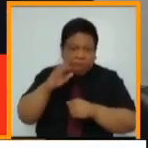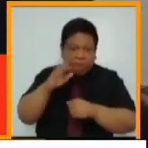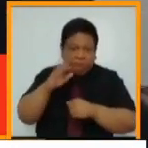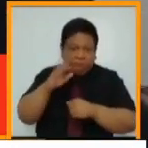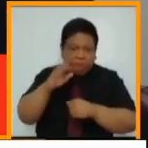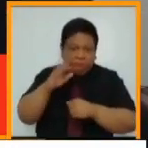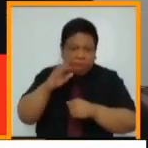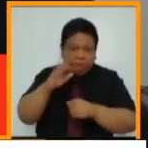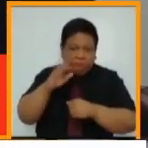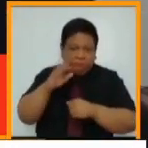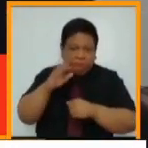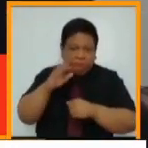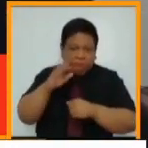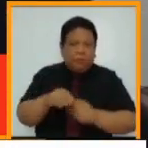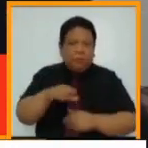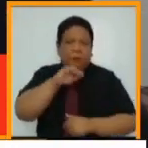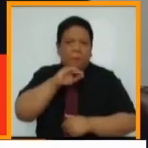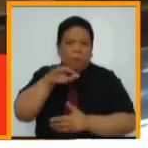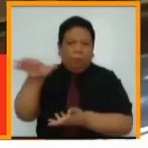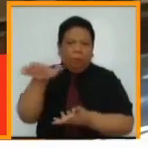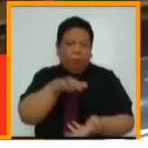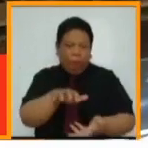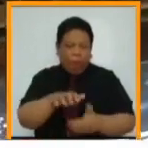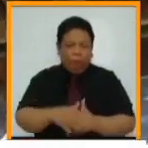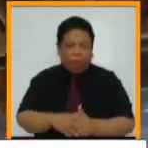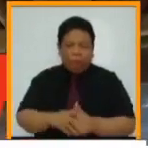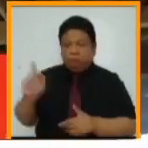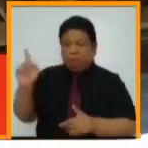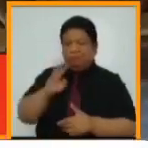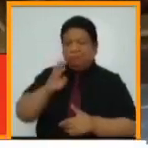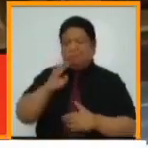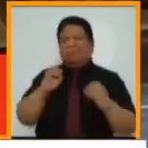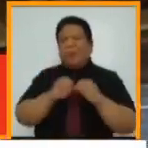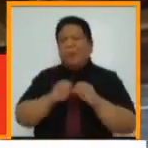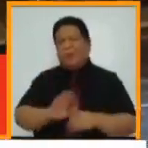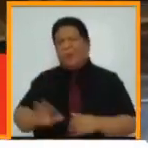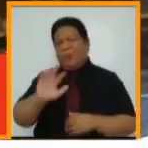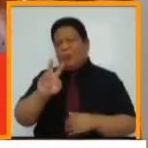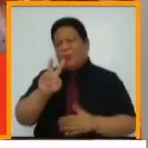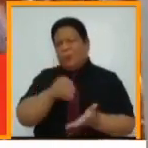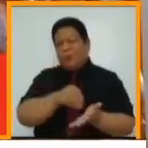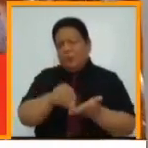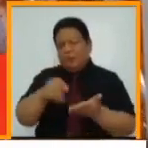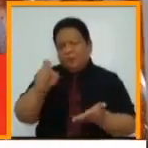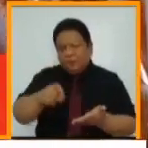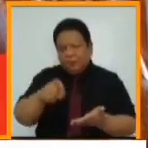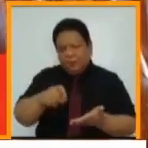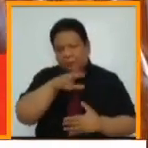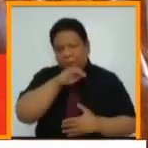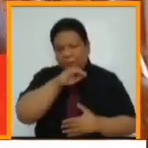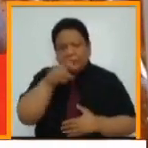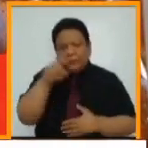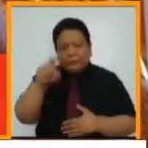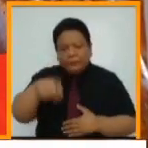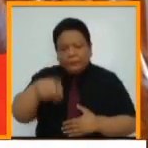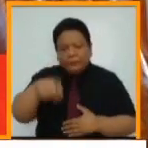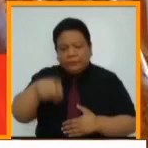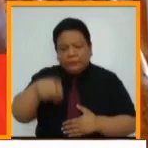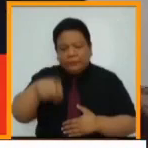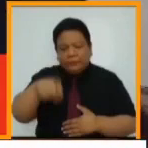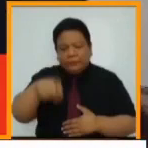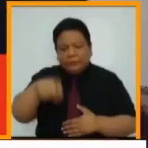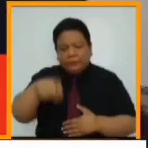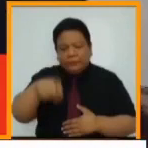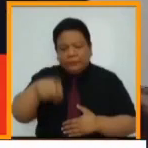our repopulation. Kailangan po natin ito para nang sa ganun po maibalik natin yung population natin prior to